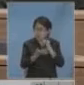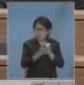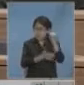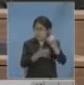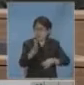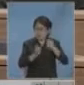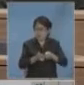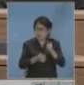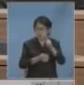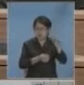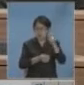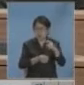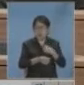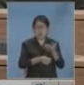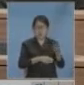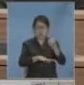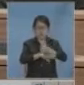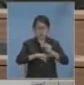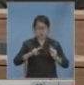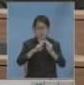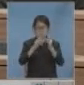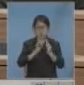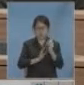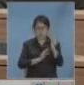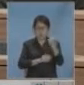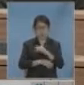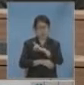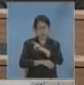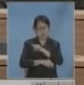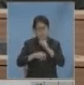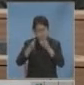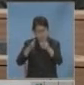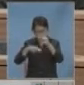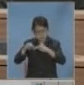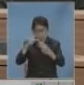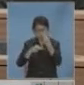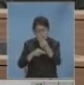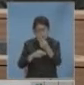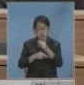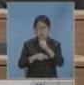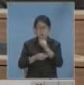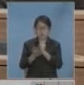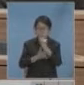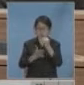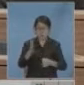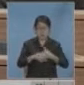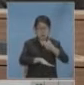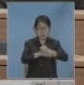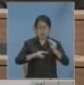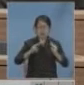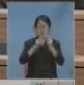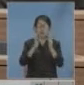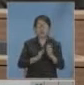มนตรีคนปัจจุบันคงจะต้องไปตรวจสอบนะครับรัฐมนตรีท่านที่แล้วมีนโยบายในทำนองว่าถ้าไม่ใช่เขตของพรรค